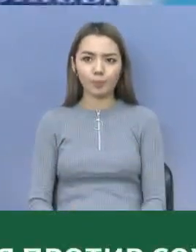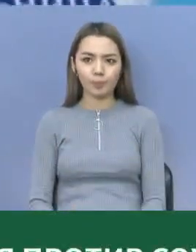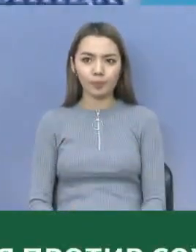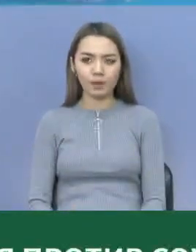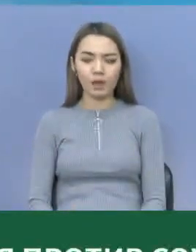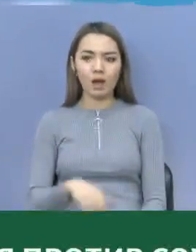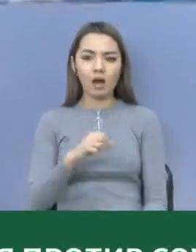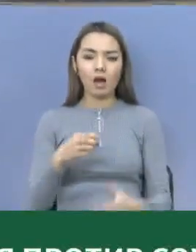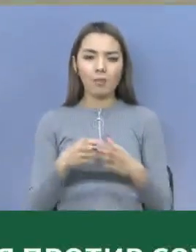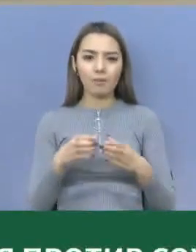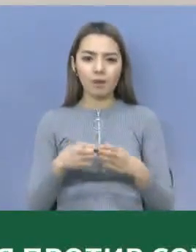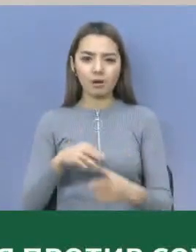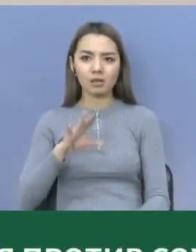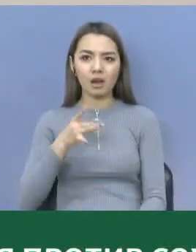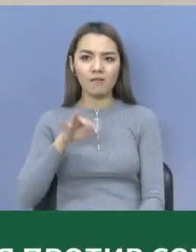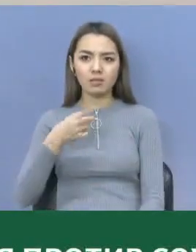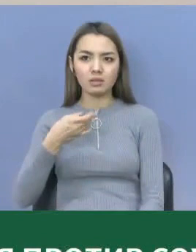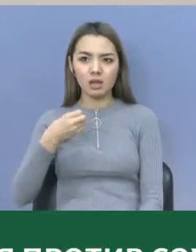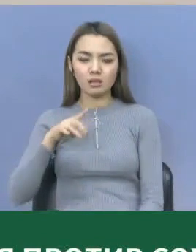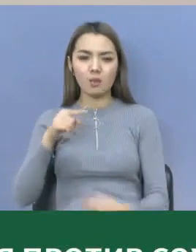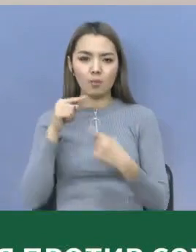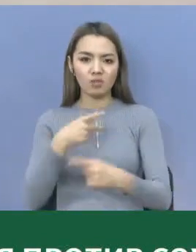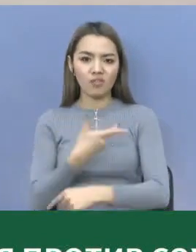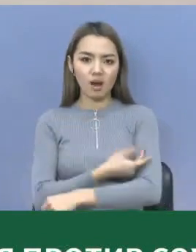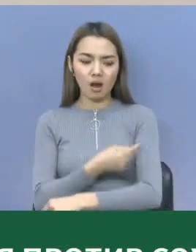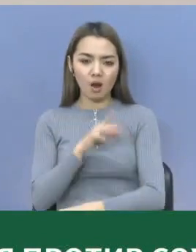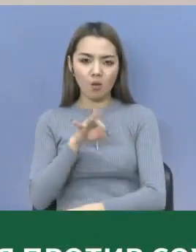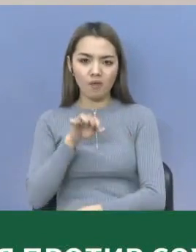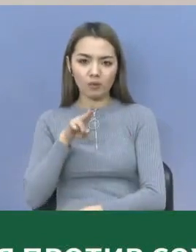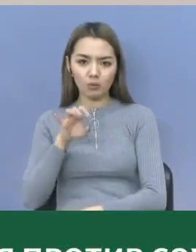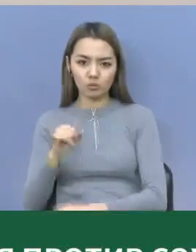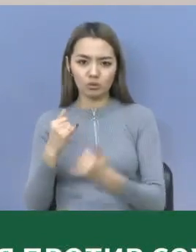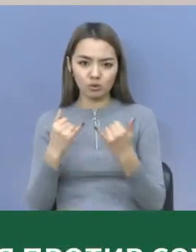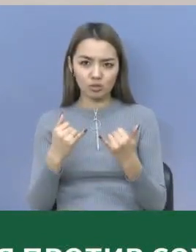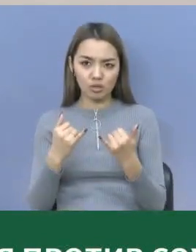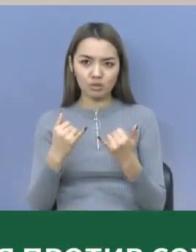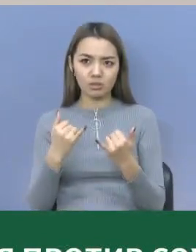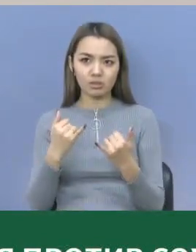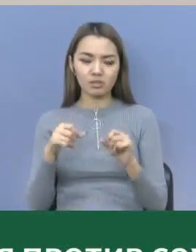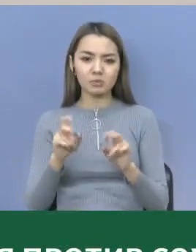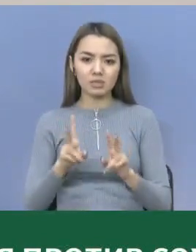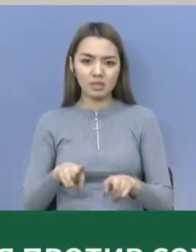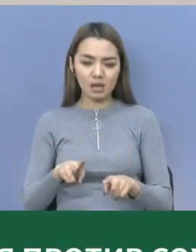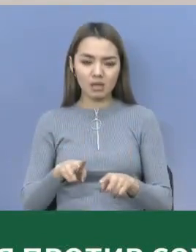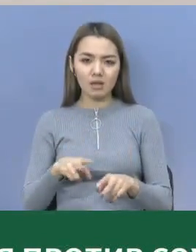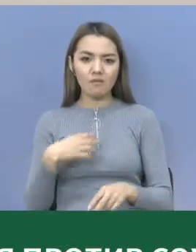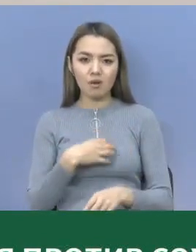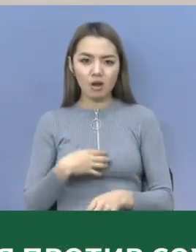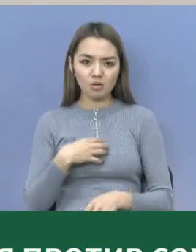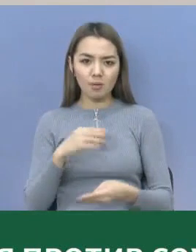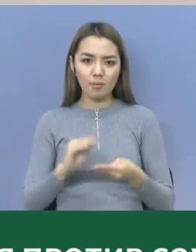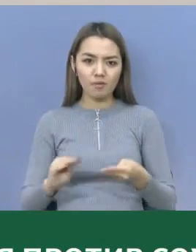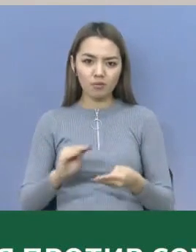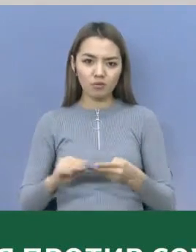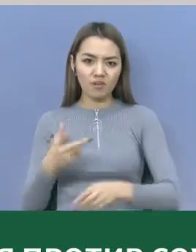продолжается кампания по вакцинации и ревакцинации против коронавируса. С приходом омикрона специалисты снова напоминают о важности